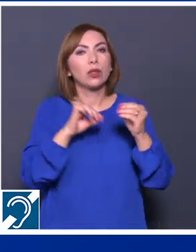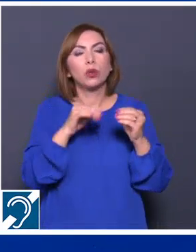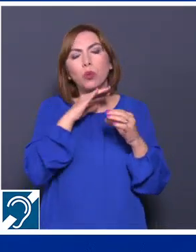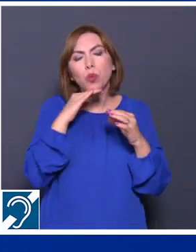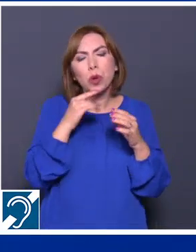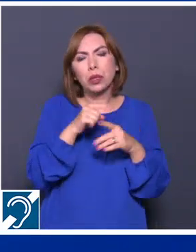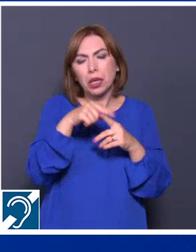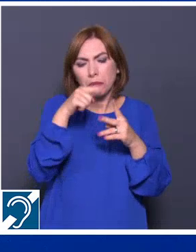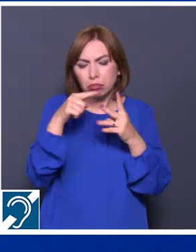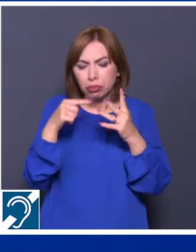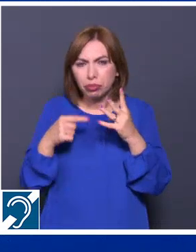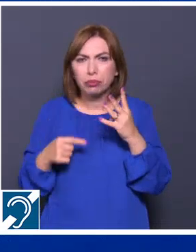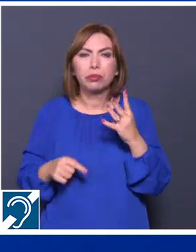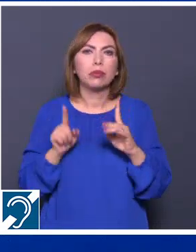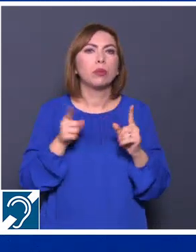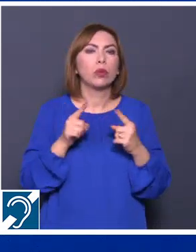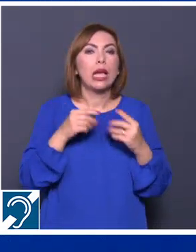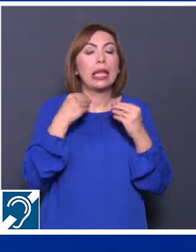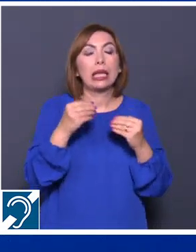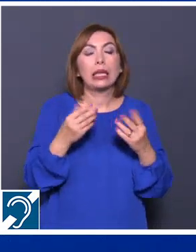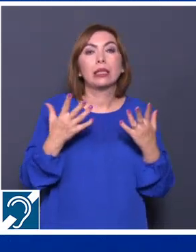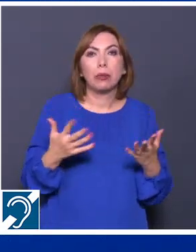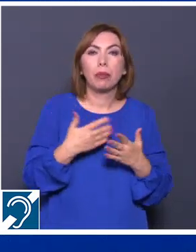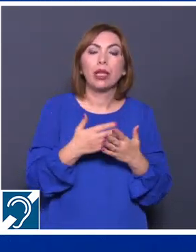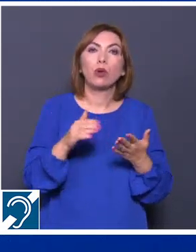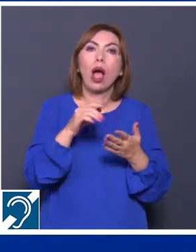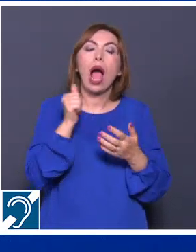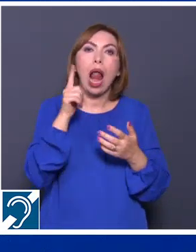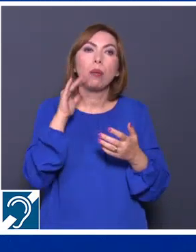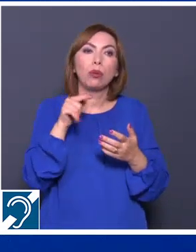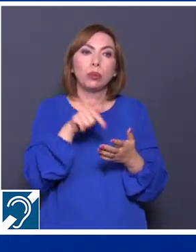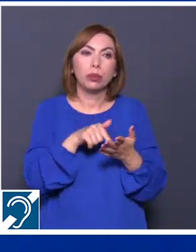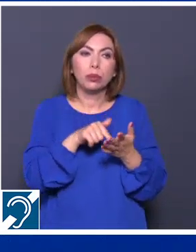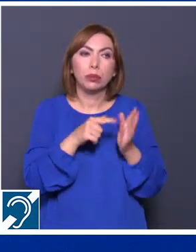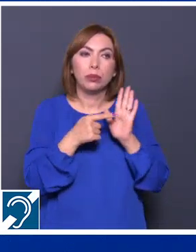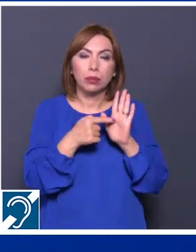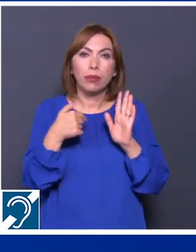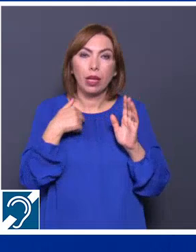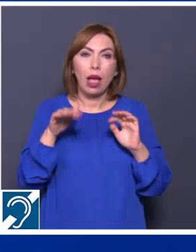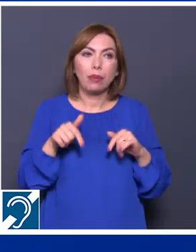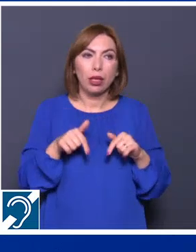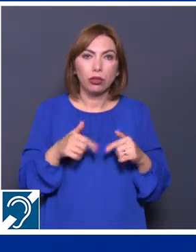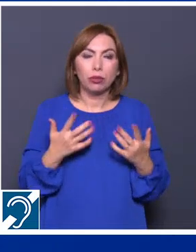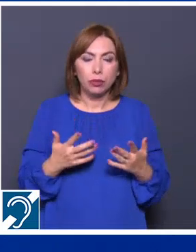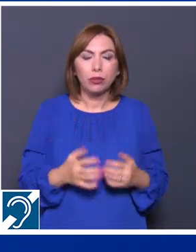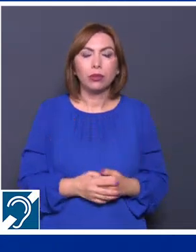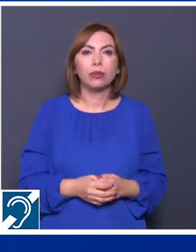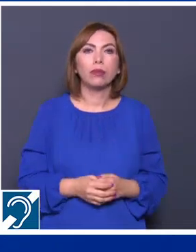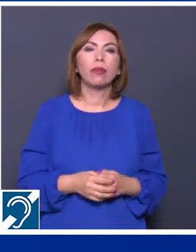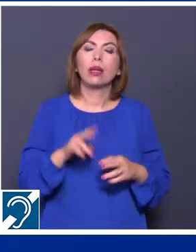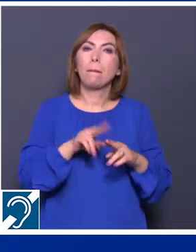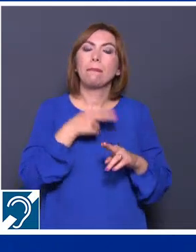laturi, de fapt, în muzică. Spre exemplu, pentru albumul ăsta, pe care l-am aici,